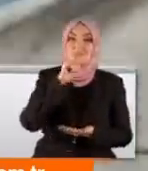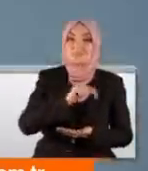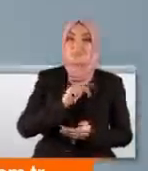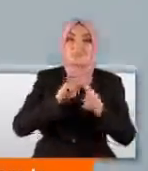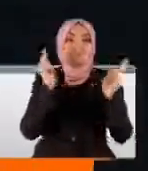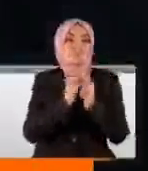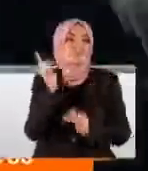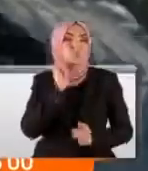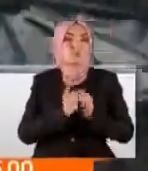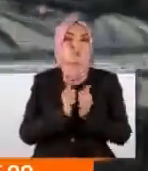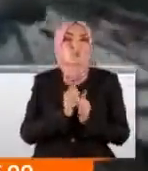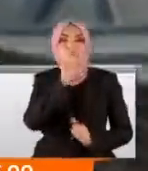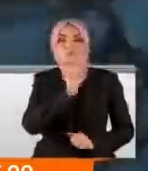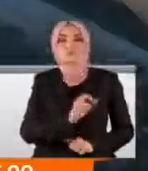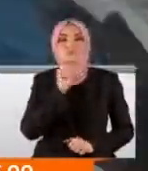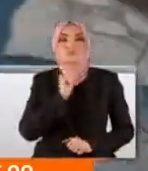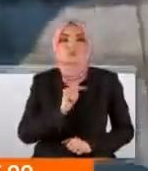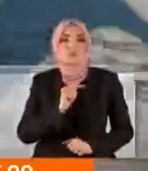şovları.